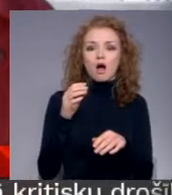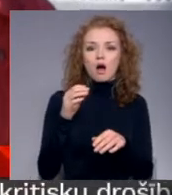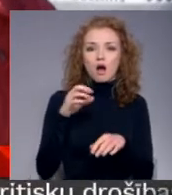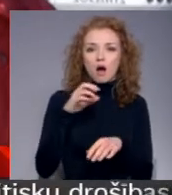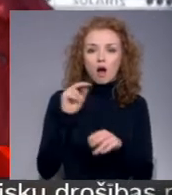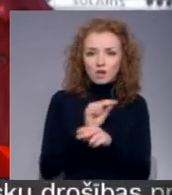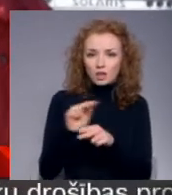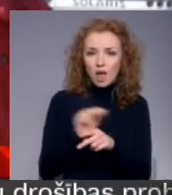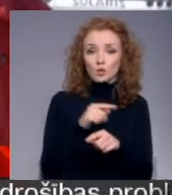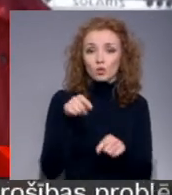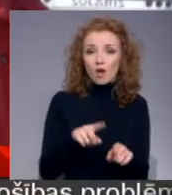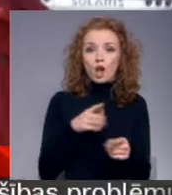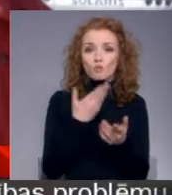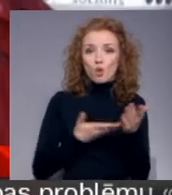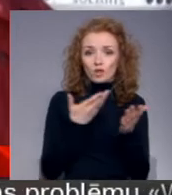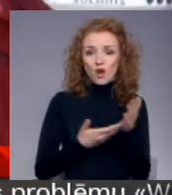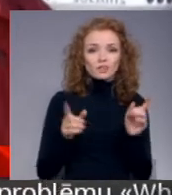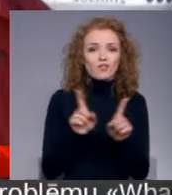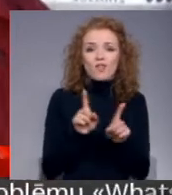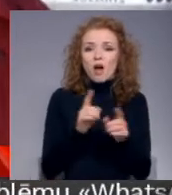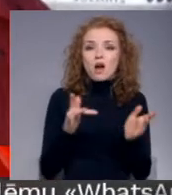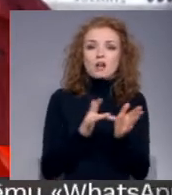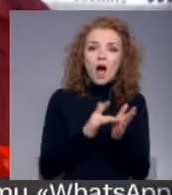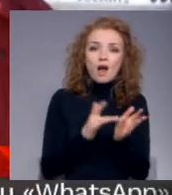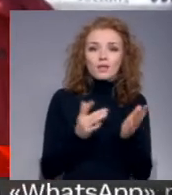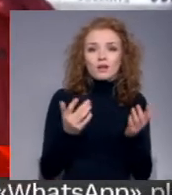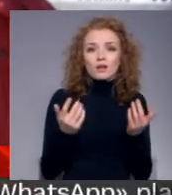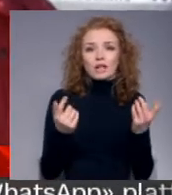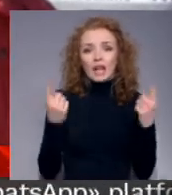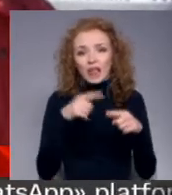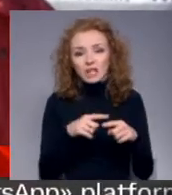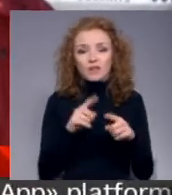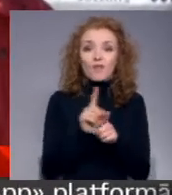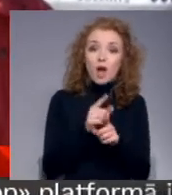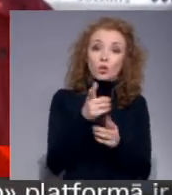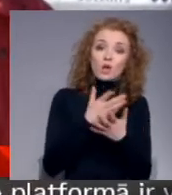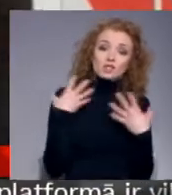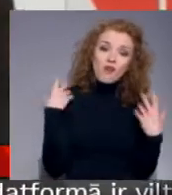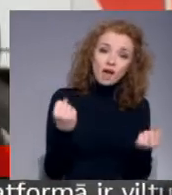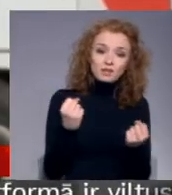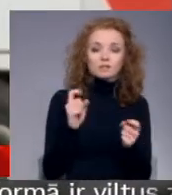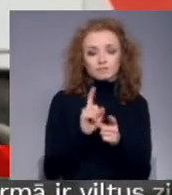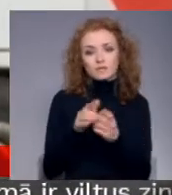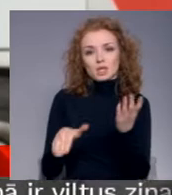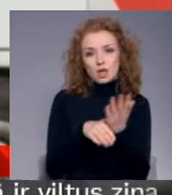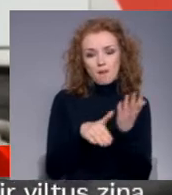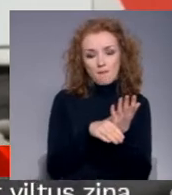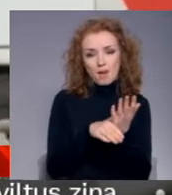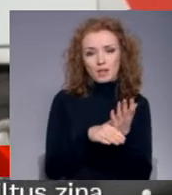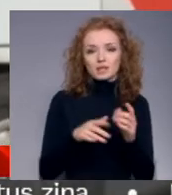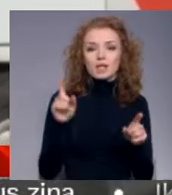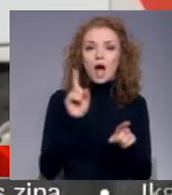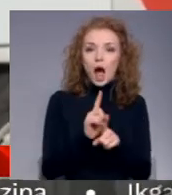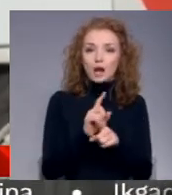kad vienalga kādu laiki, nu, ir jāpalīdz, ja vien tu esi vesels un to vari darīt. Būtiski, ka ziedošanas vietās